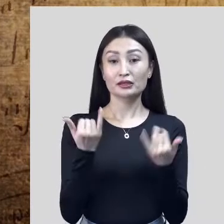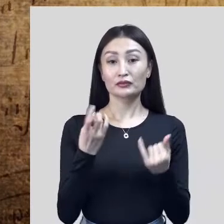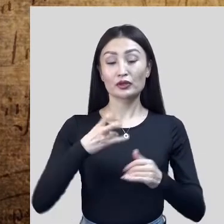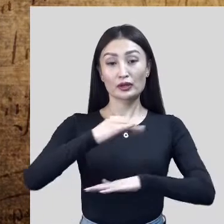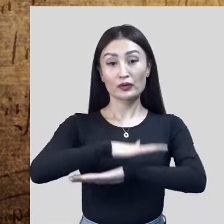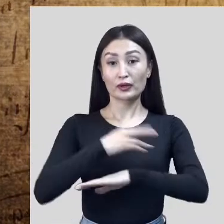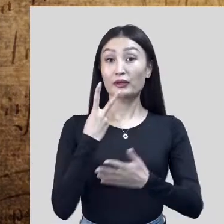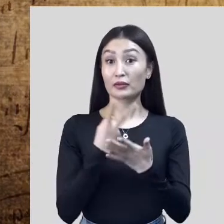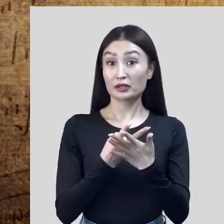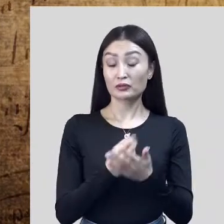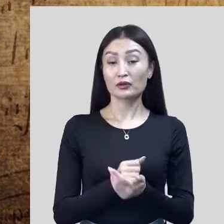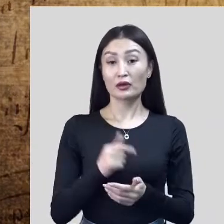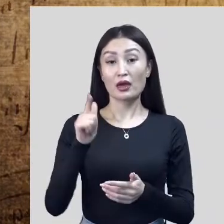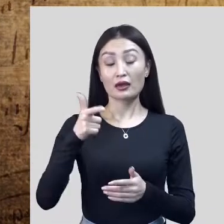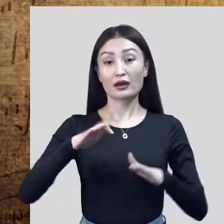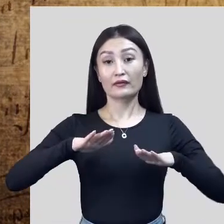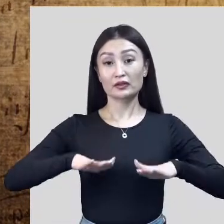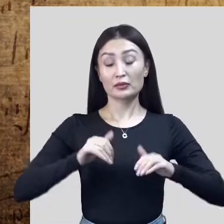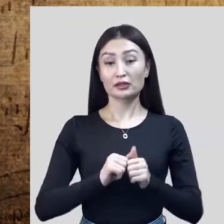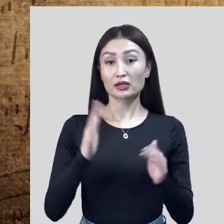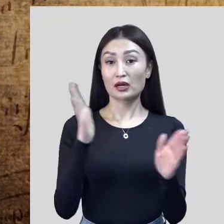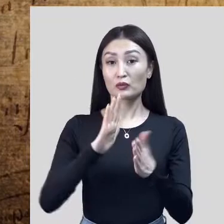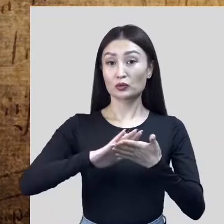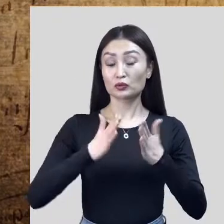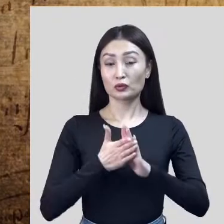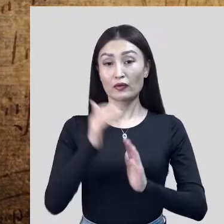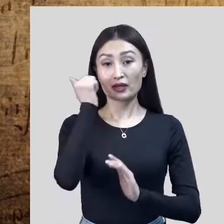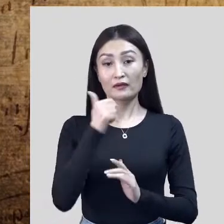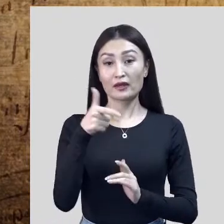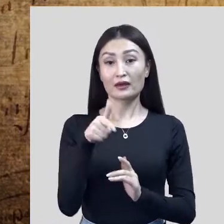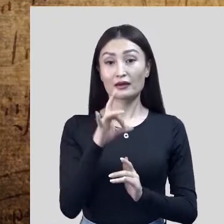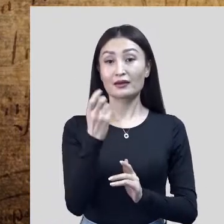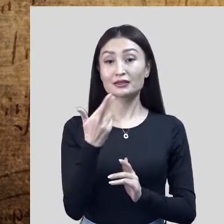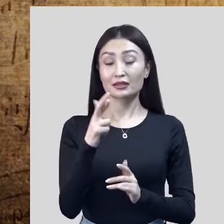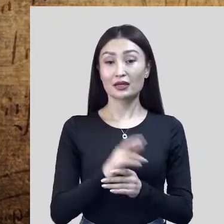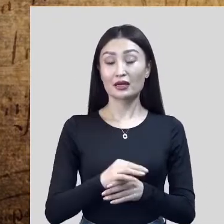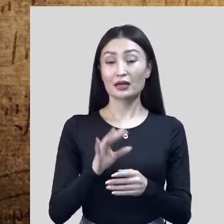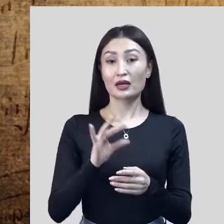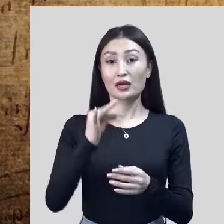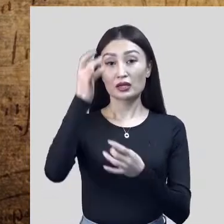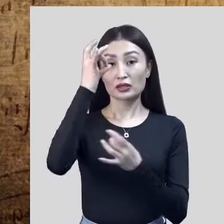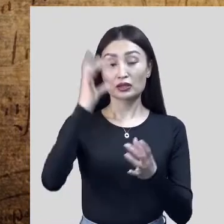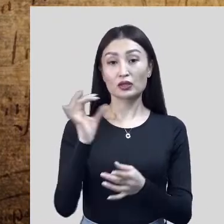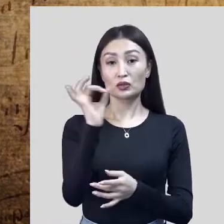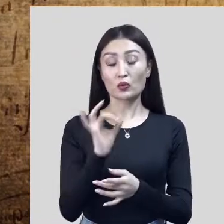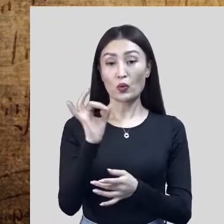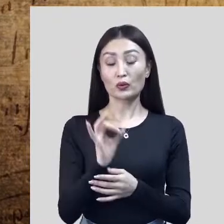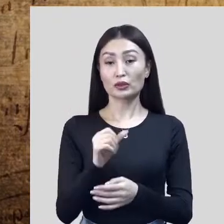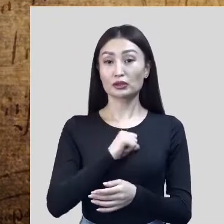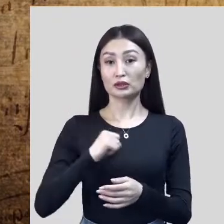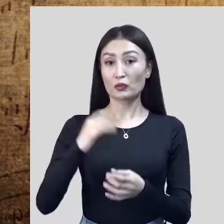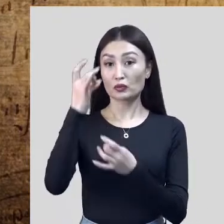Сегодня на уроке мы рассмотрим географическое положение и климатические условия Древней Греции, периодизация ее истории,